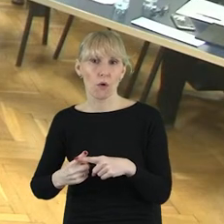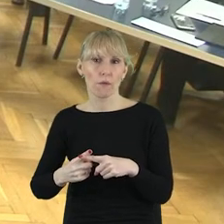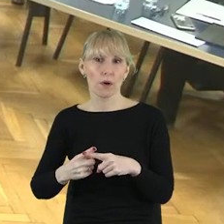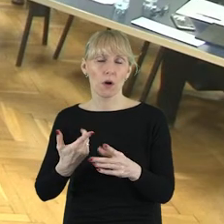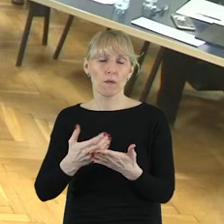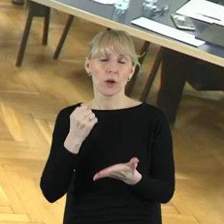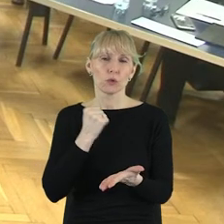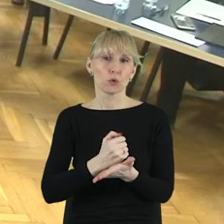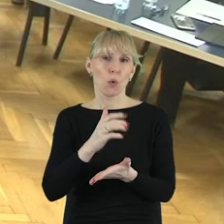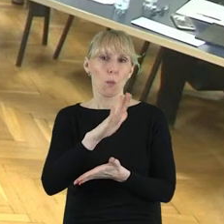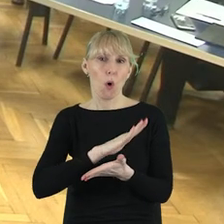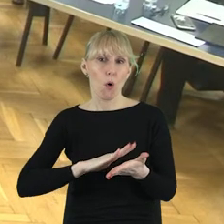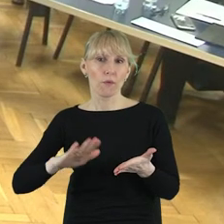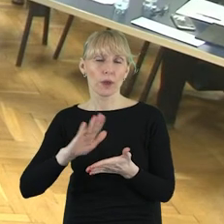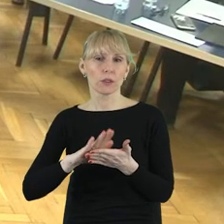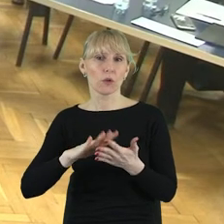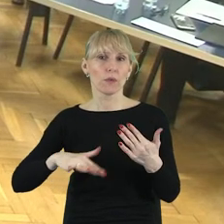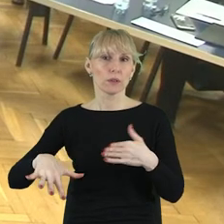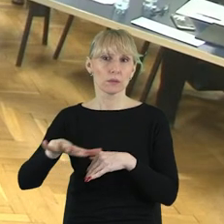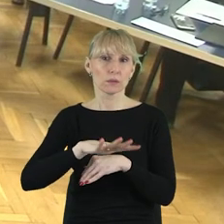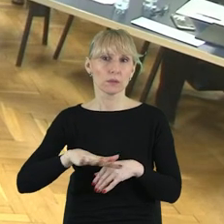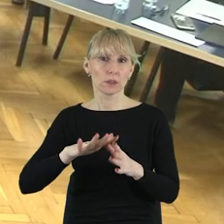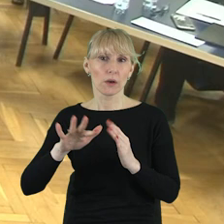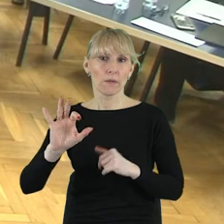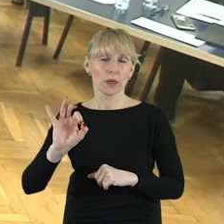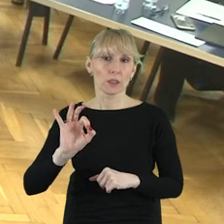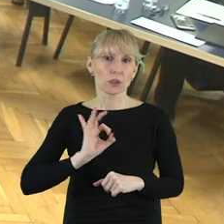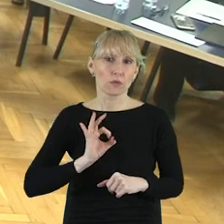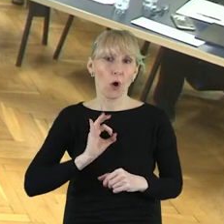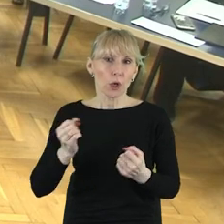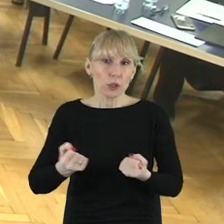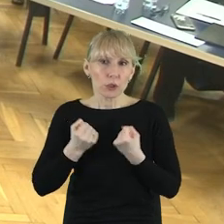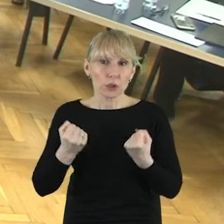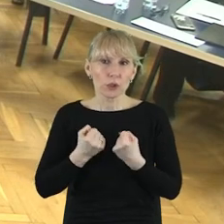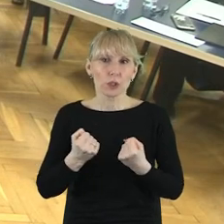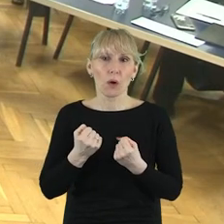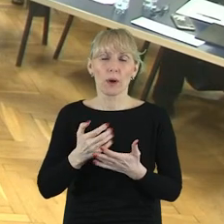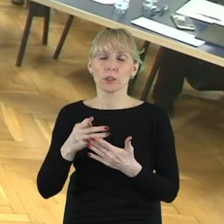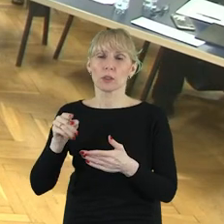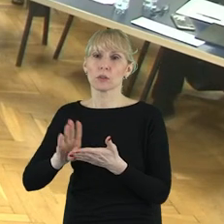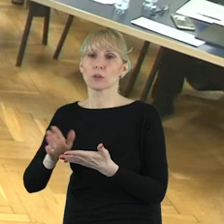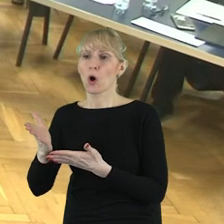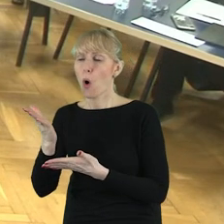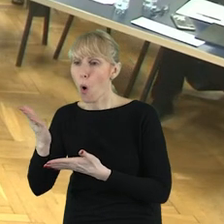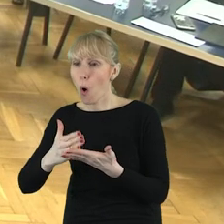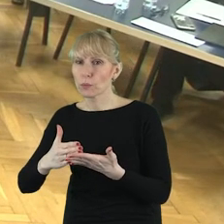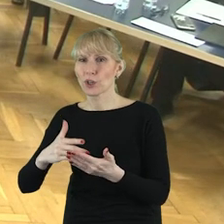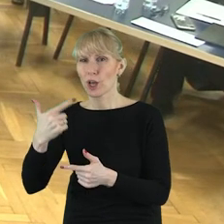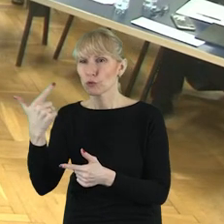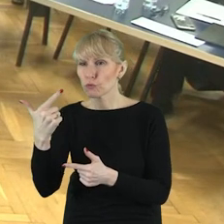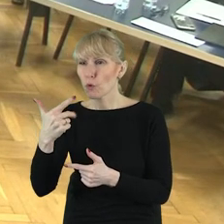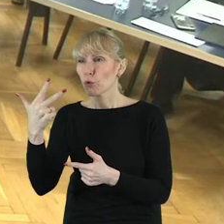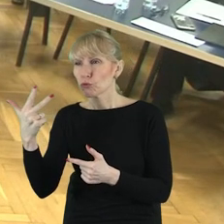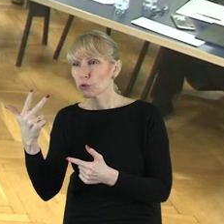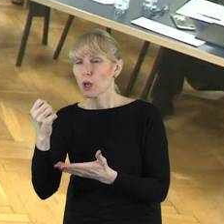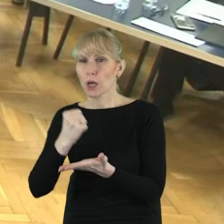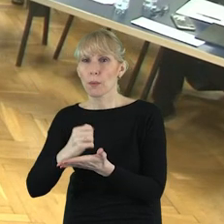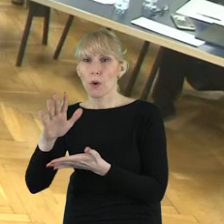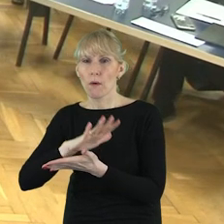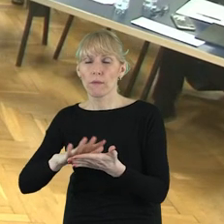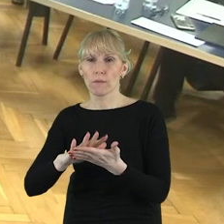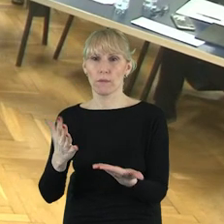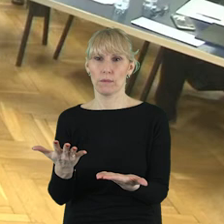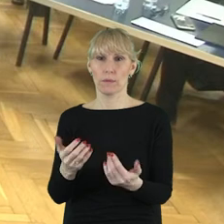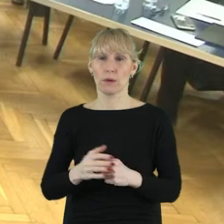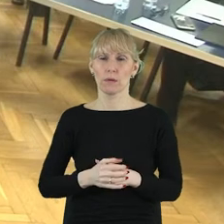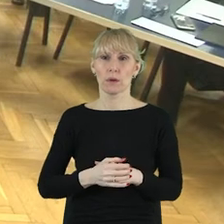LGD, powiatowe, jak są nazywane w terenie, swoim działaniem chcą wypełnić obszar 2-3 powiatów, czyli